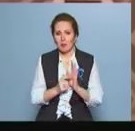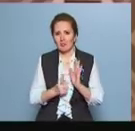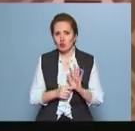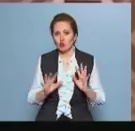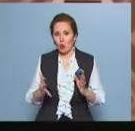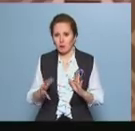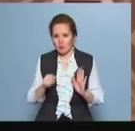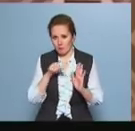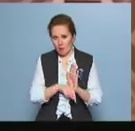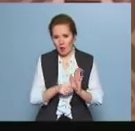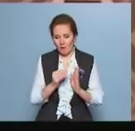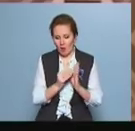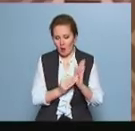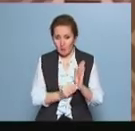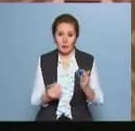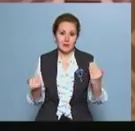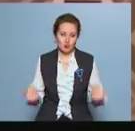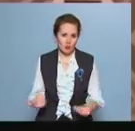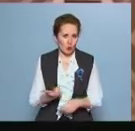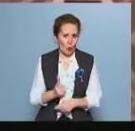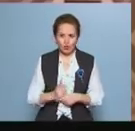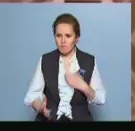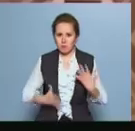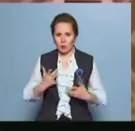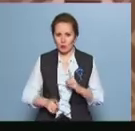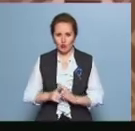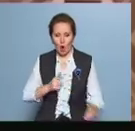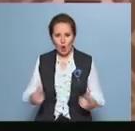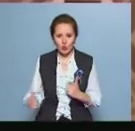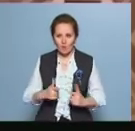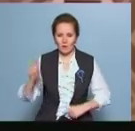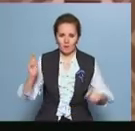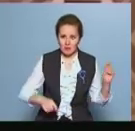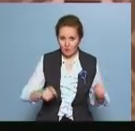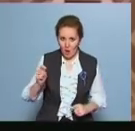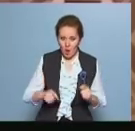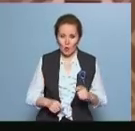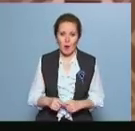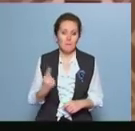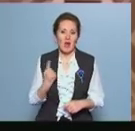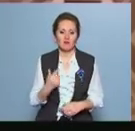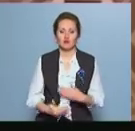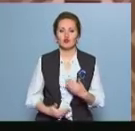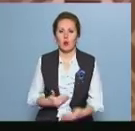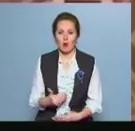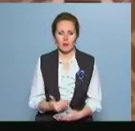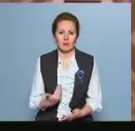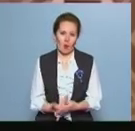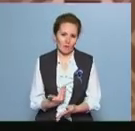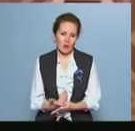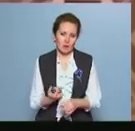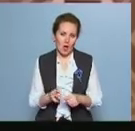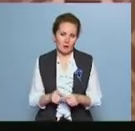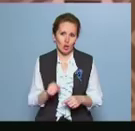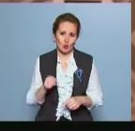календарь. И вот сейчас уже очень бурно мы начали готовиться к фестивалю. Первый шаг, наверное, это то,